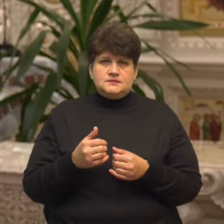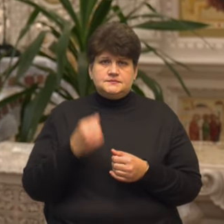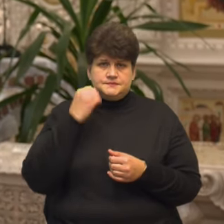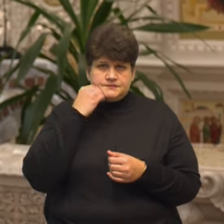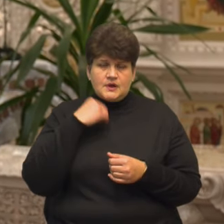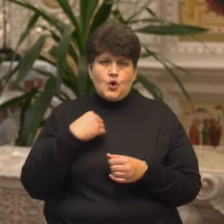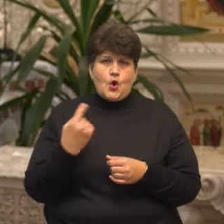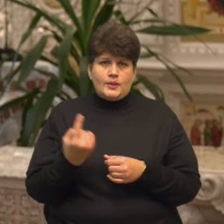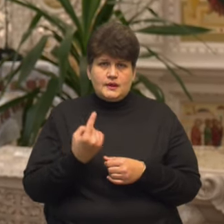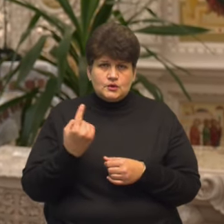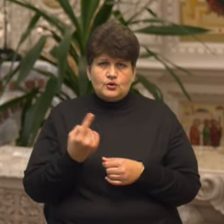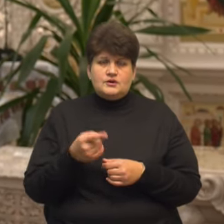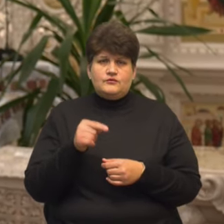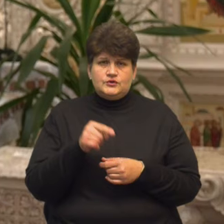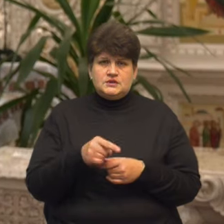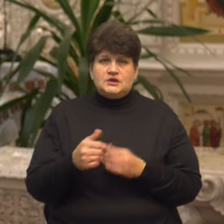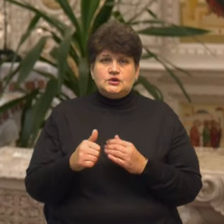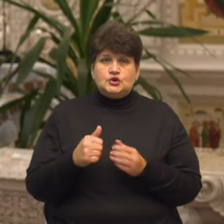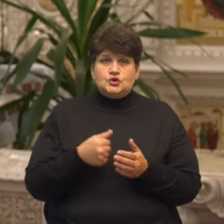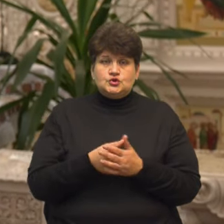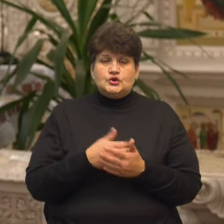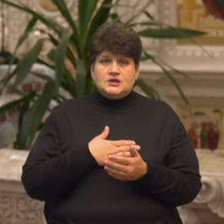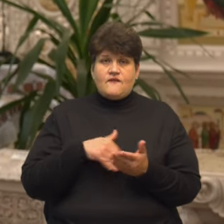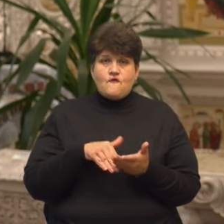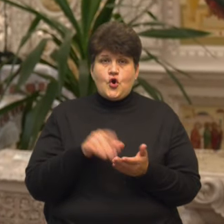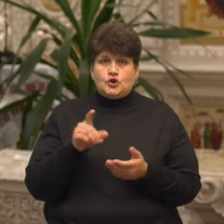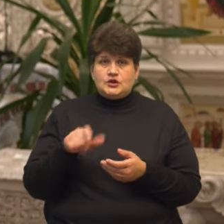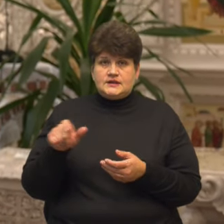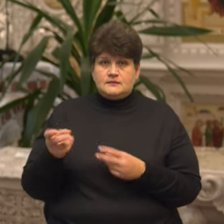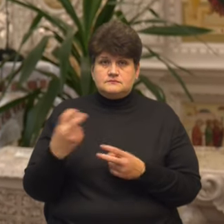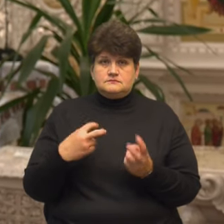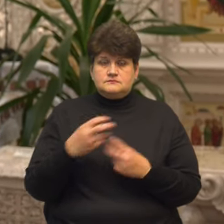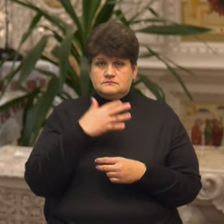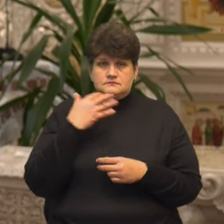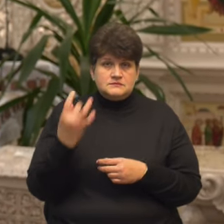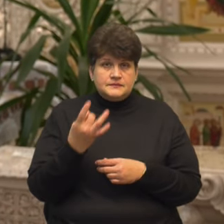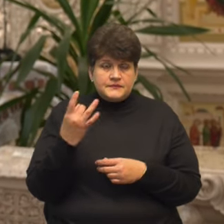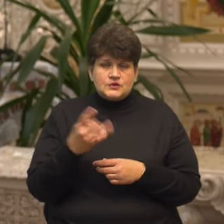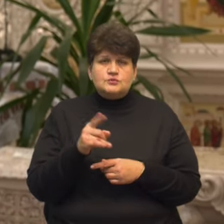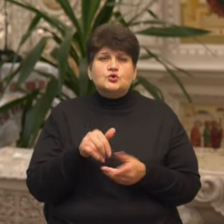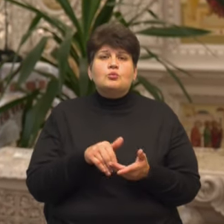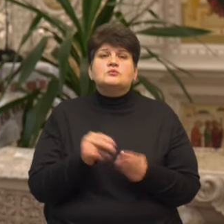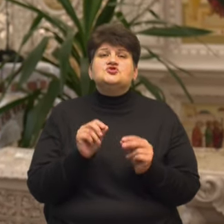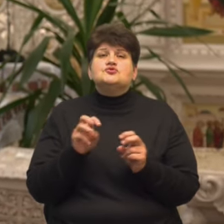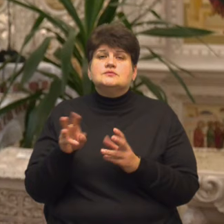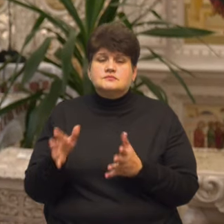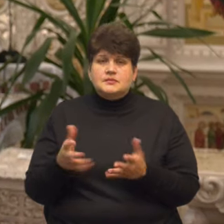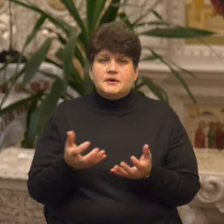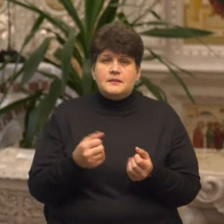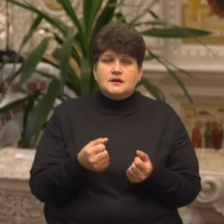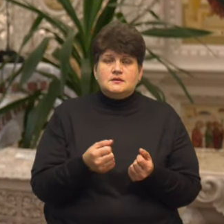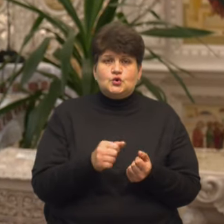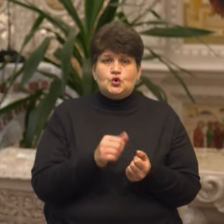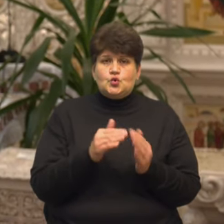одинокі вони до наших волонтерів зверталися багато разів щоби чимось допомогти вони брали додому